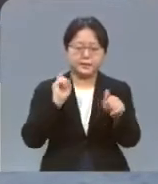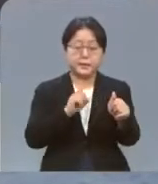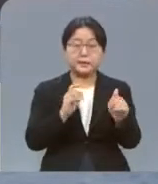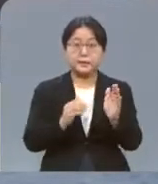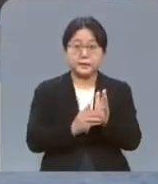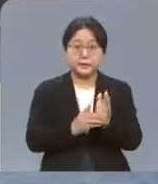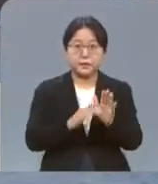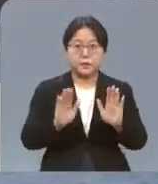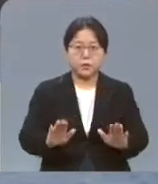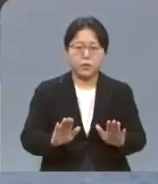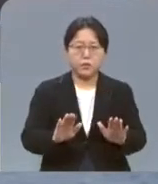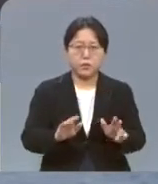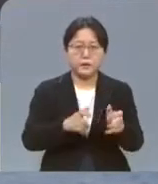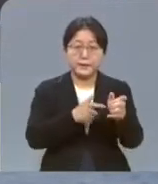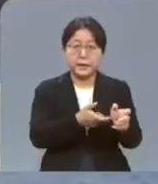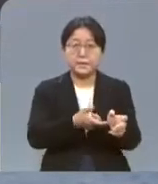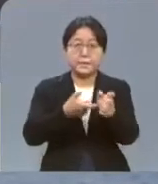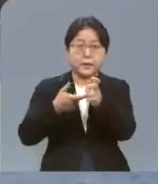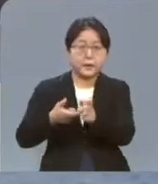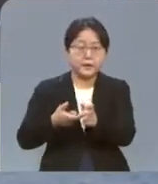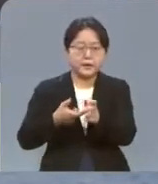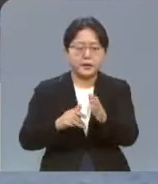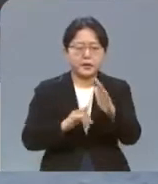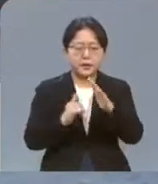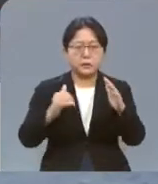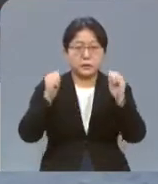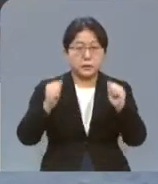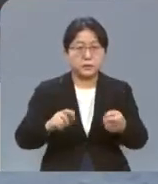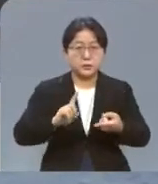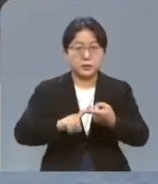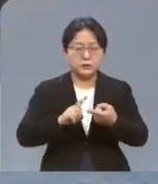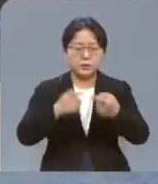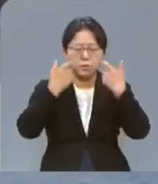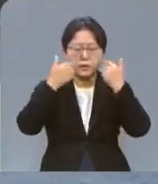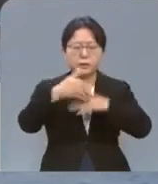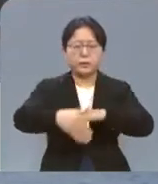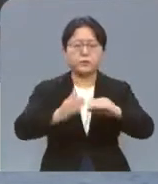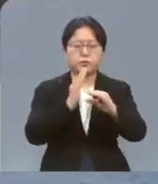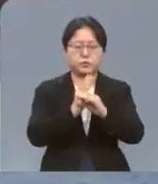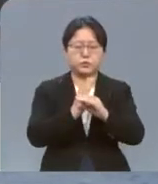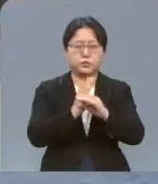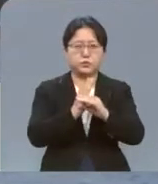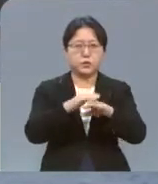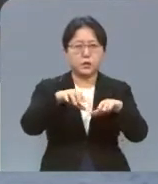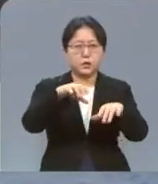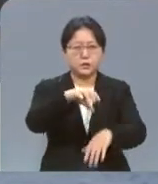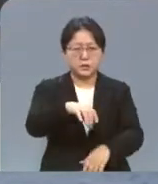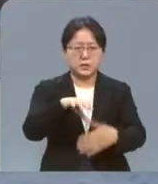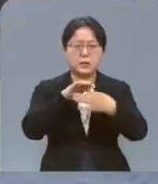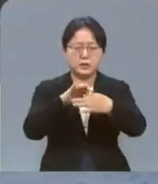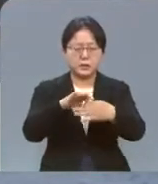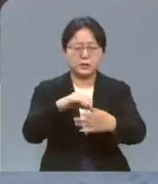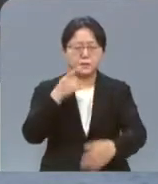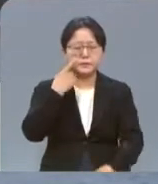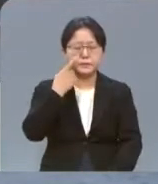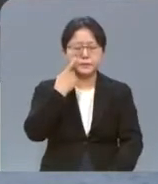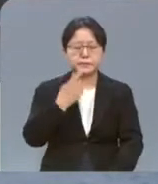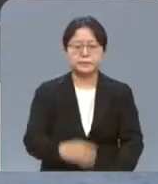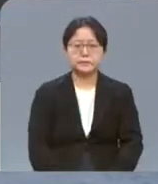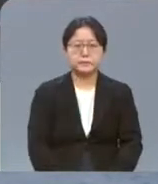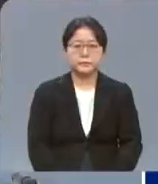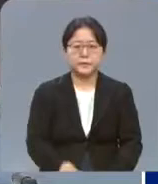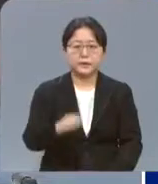오늘 차를 물 밖으로 꺼내 가족들이 타고 있는지를 확인할 예정 인데요 현장형 글에서 자세한 상황 들어보겠습니다